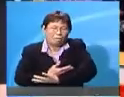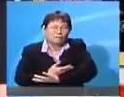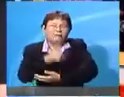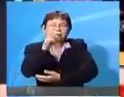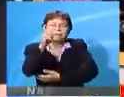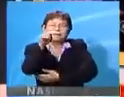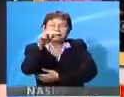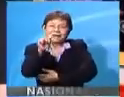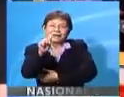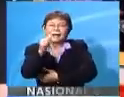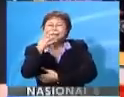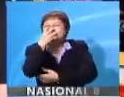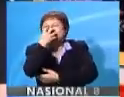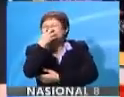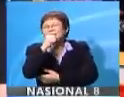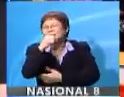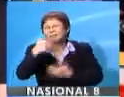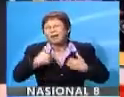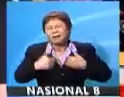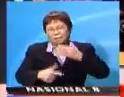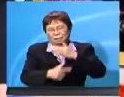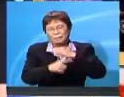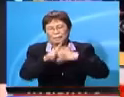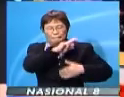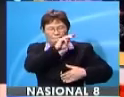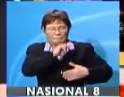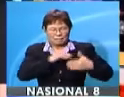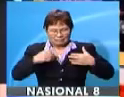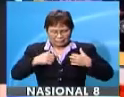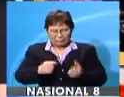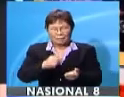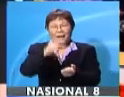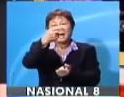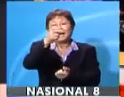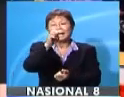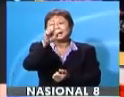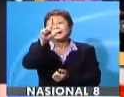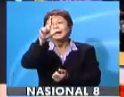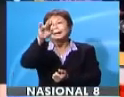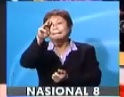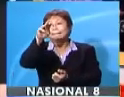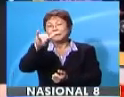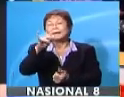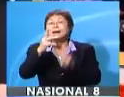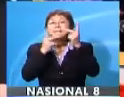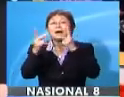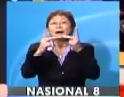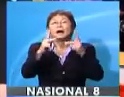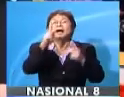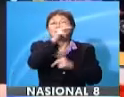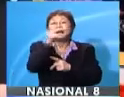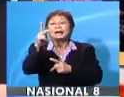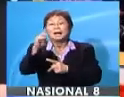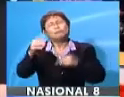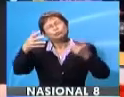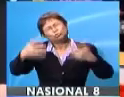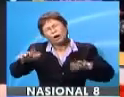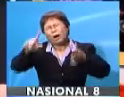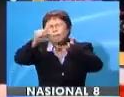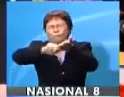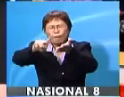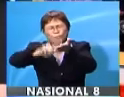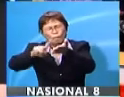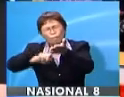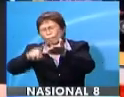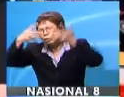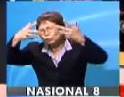DNA khinzir. Timbalan Menteri Kesihatan Datuk Seri Dr. Hilmi Yahya menjelaskan Kementerian Kesihatan juga telah melakukan pemeriksaan